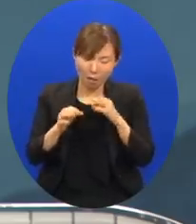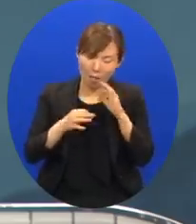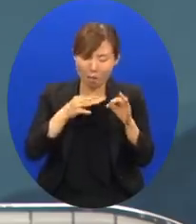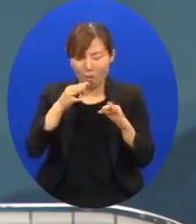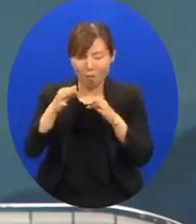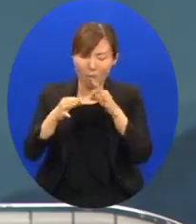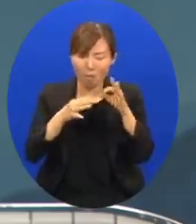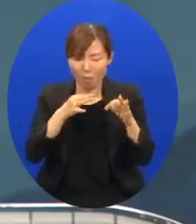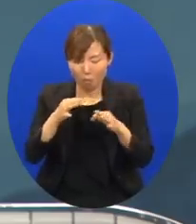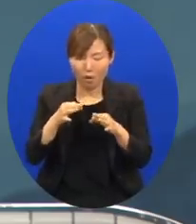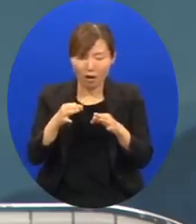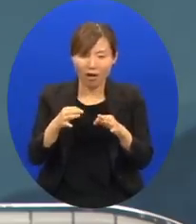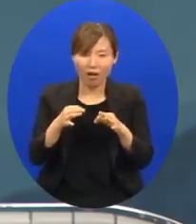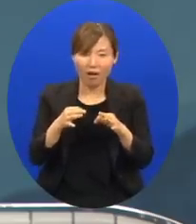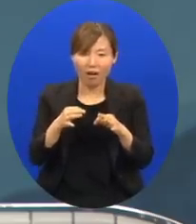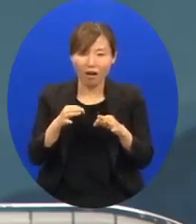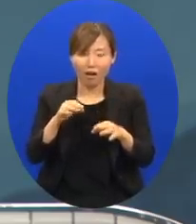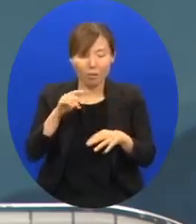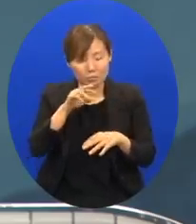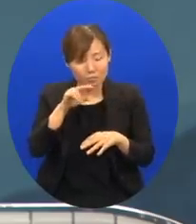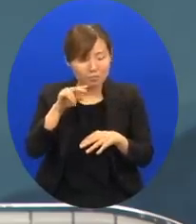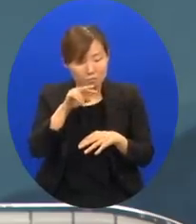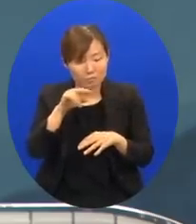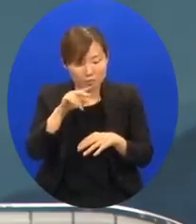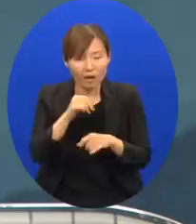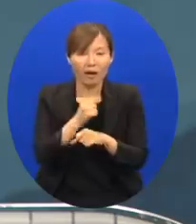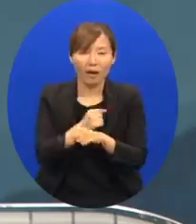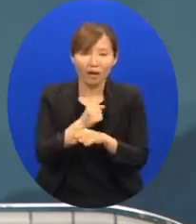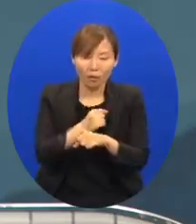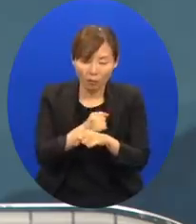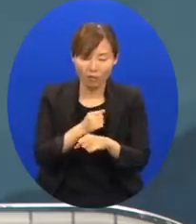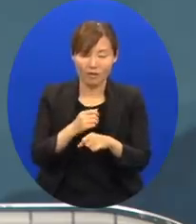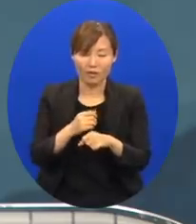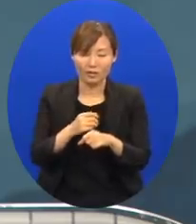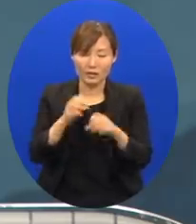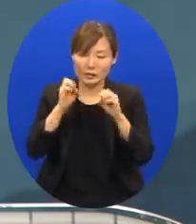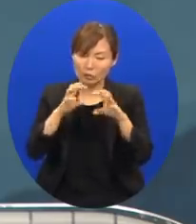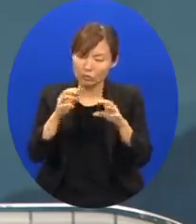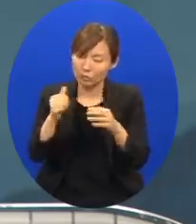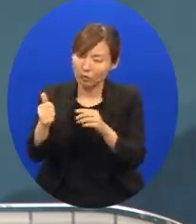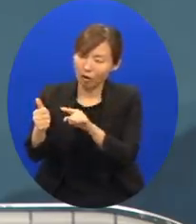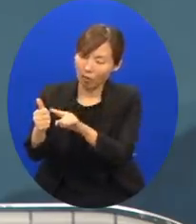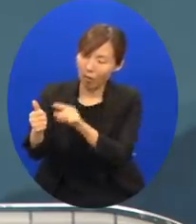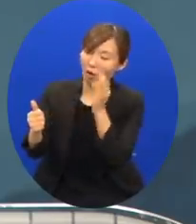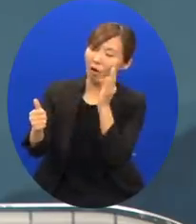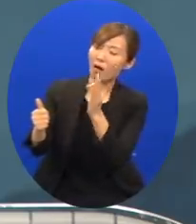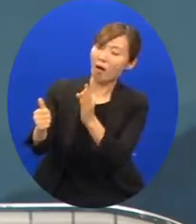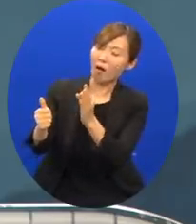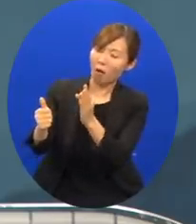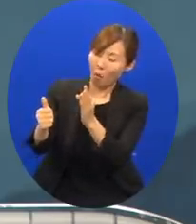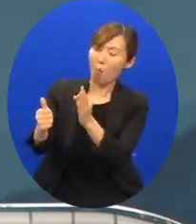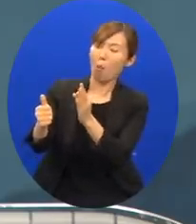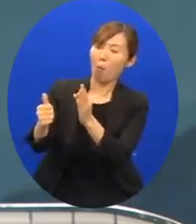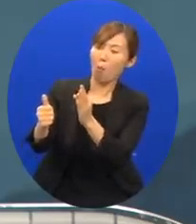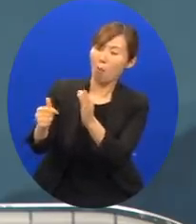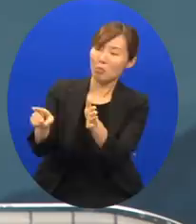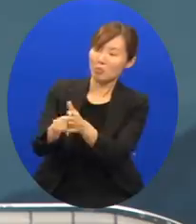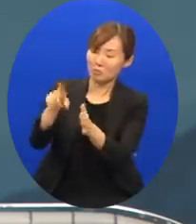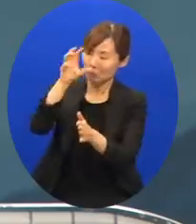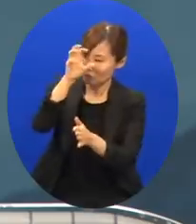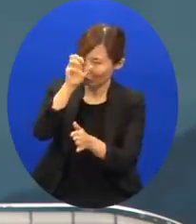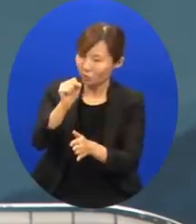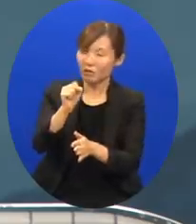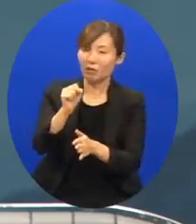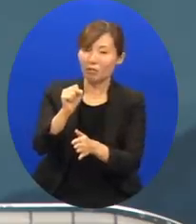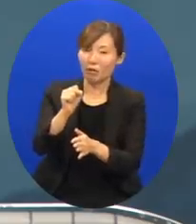했더니 우리 전도사님 방언 받았다고 털 교인들이 좋아한다 그러나 자기는 밤새도록